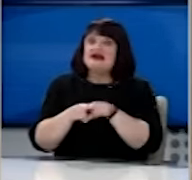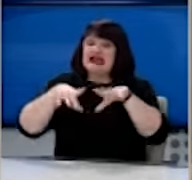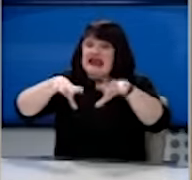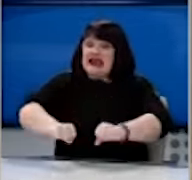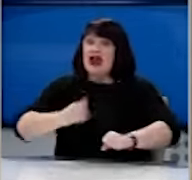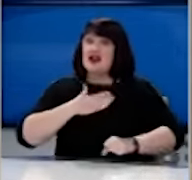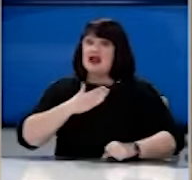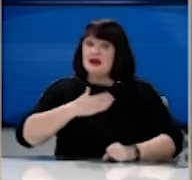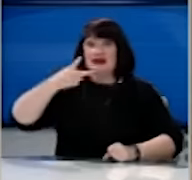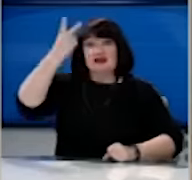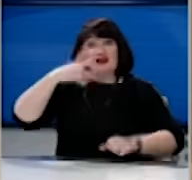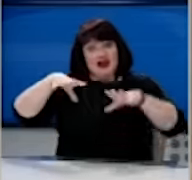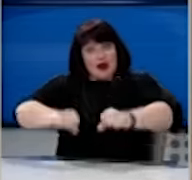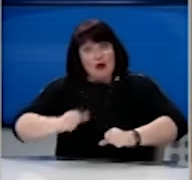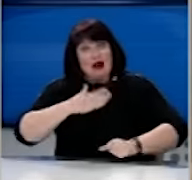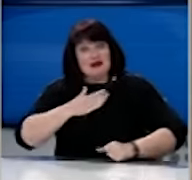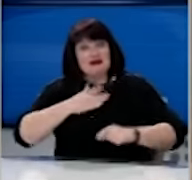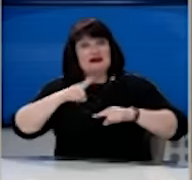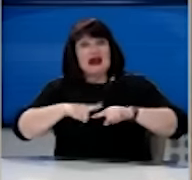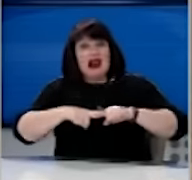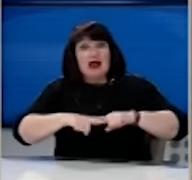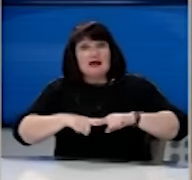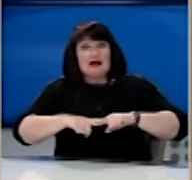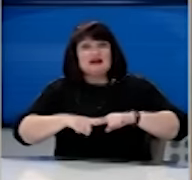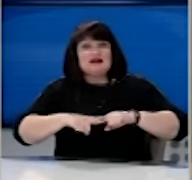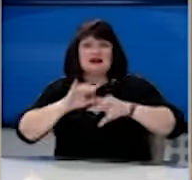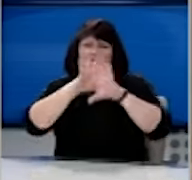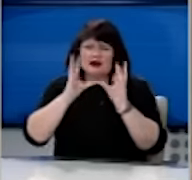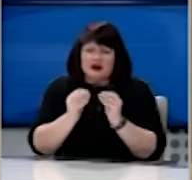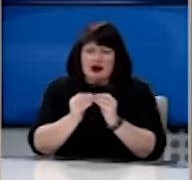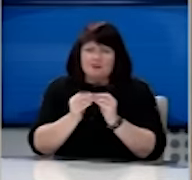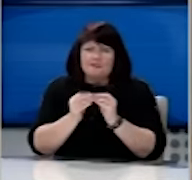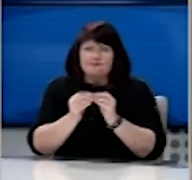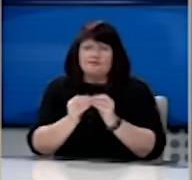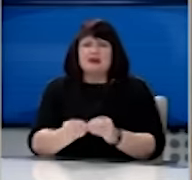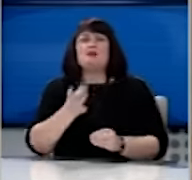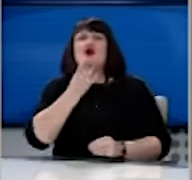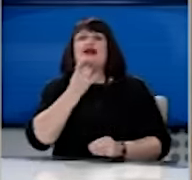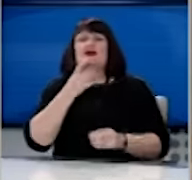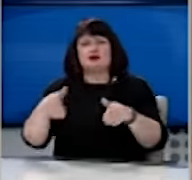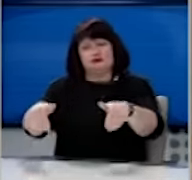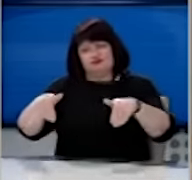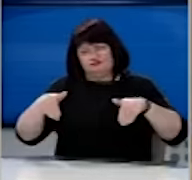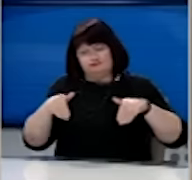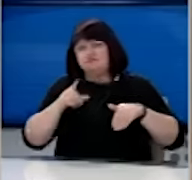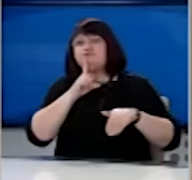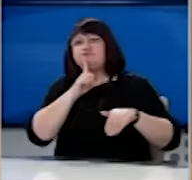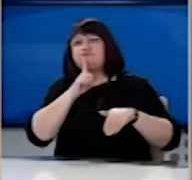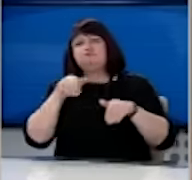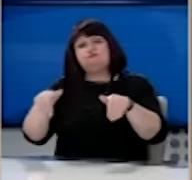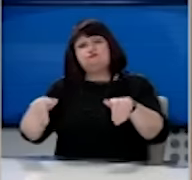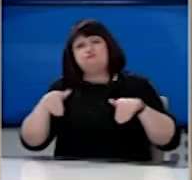κυριαρχία, για τα κυριαρχικά δικαιώματα της χώρας, στο πλαίσιο ενός οδυνηρού συμβιβασμού και του καζάν-καζάν